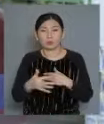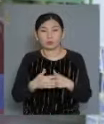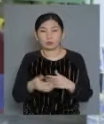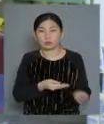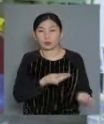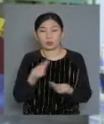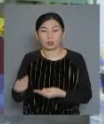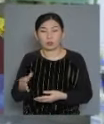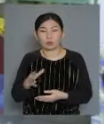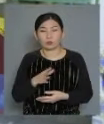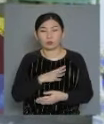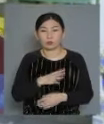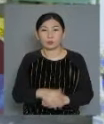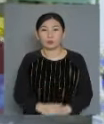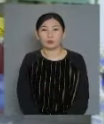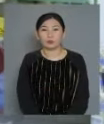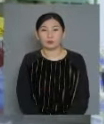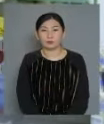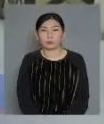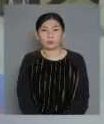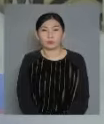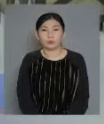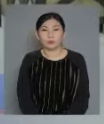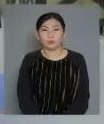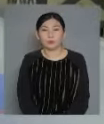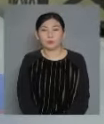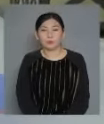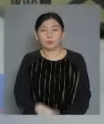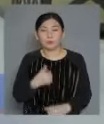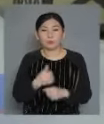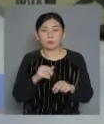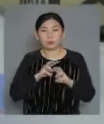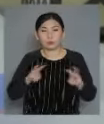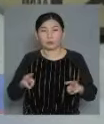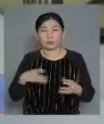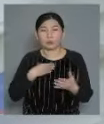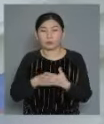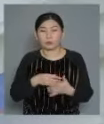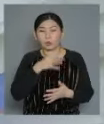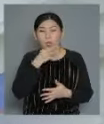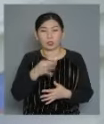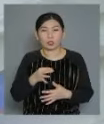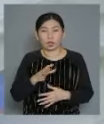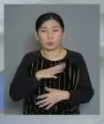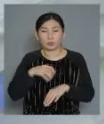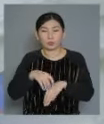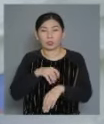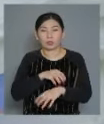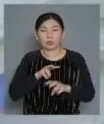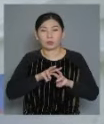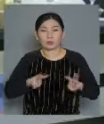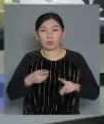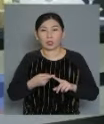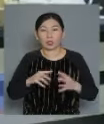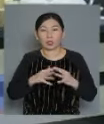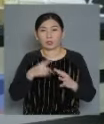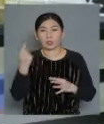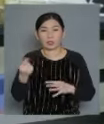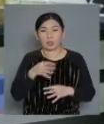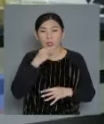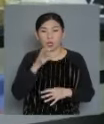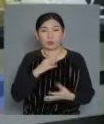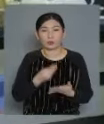Даже колбасу мы везем из Тараза. Премьер-министр Алихан Смаилов, в свою очередь, раскритиковал акиматы и Министерство сельского хозяйства из-за